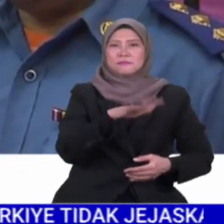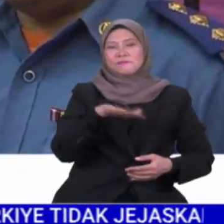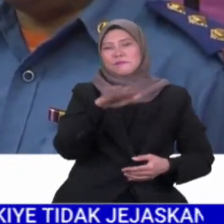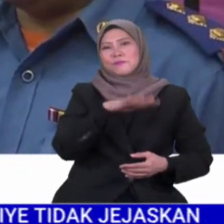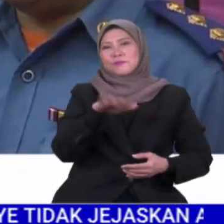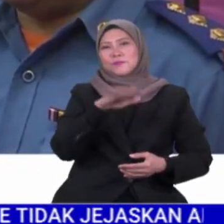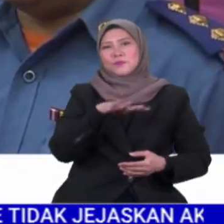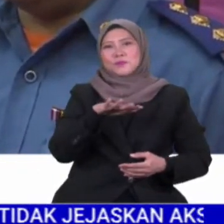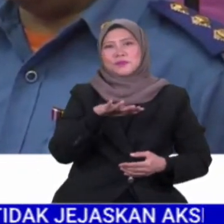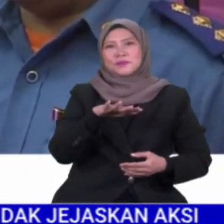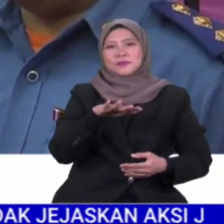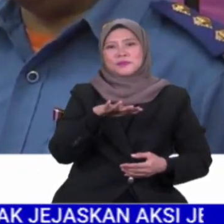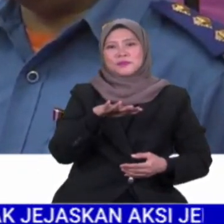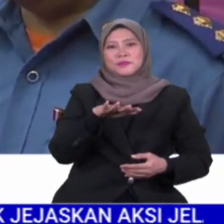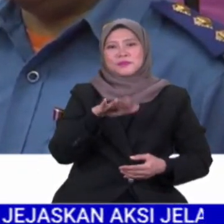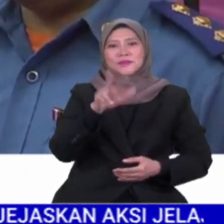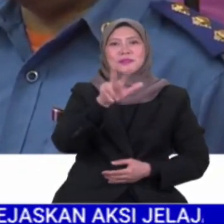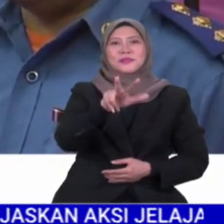lebih kurang